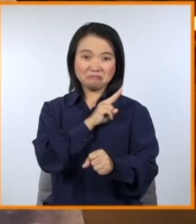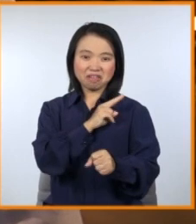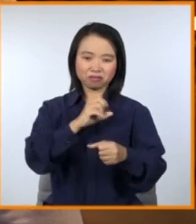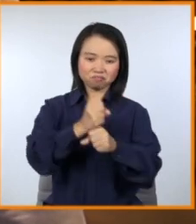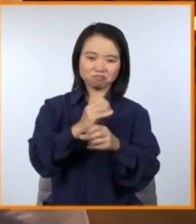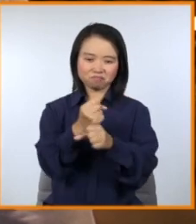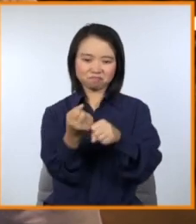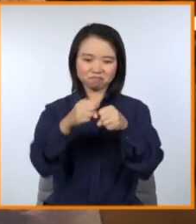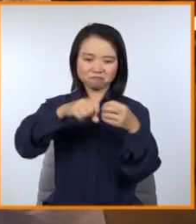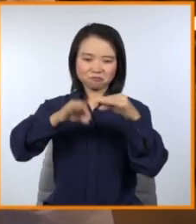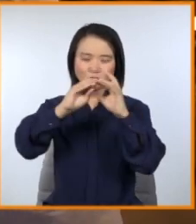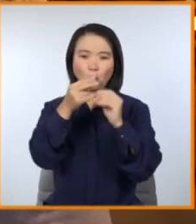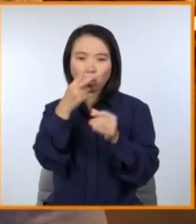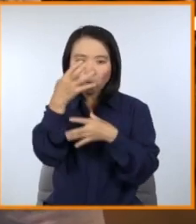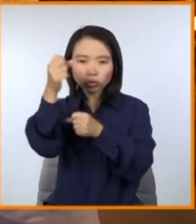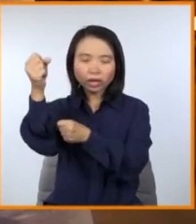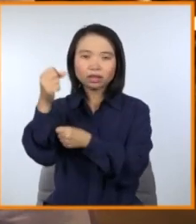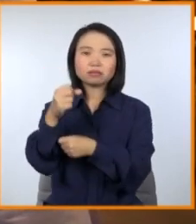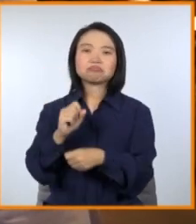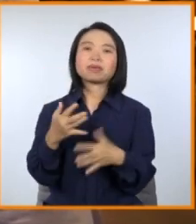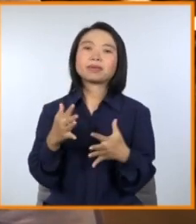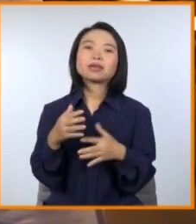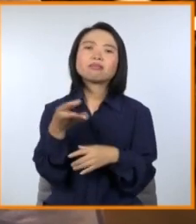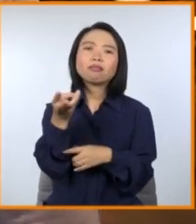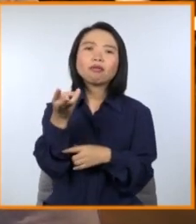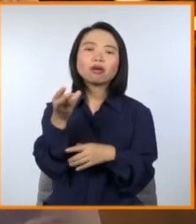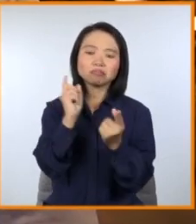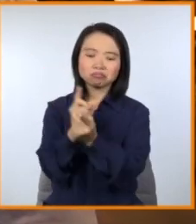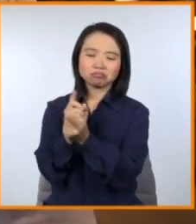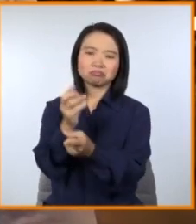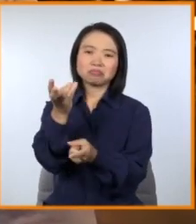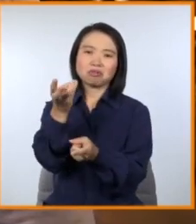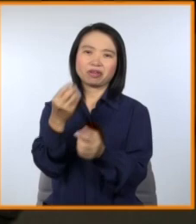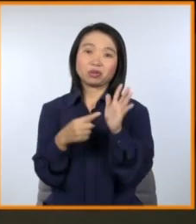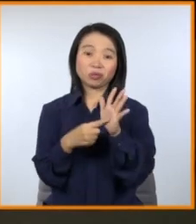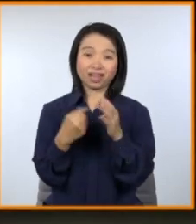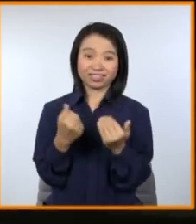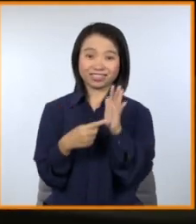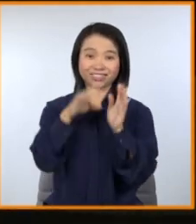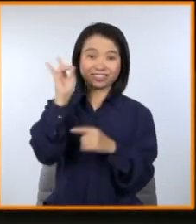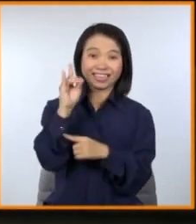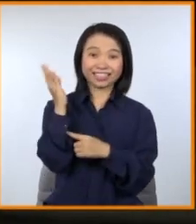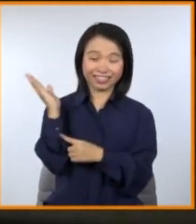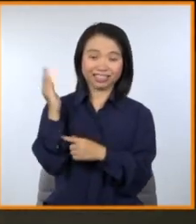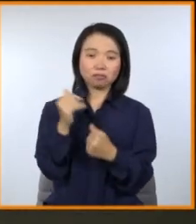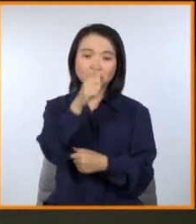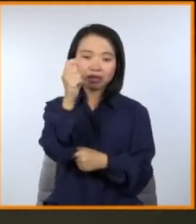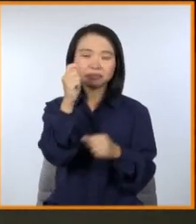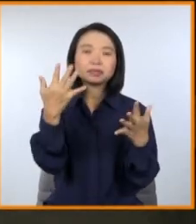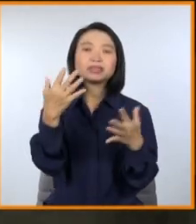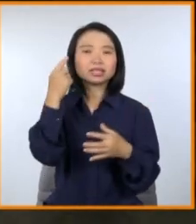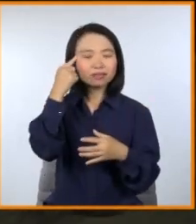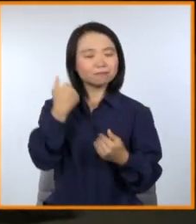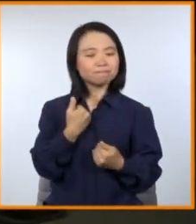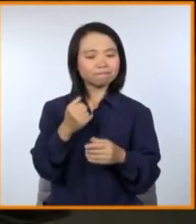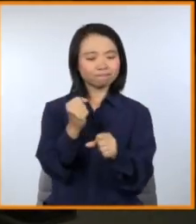าให้มันเป็นเรื่องที่น่าสนใจเราก็เลยคิดว่าโปรเจกต์ใหญ่ๆที่ขนาดไดโนเสาร์มันไม่น่าจะมีในเอเชียด้วยซ้ำไปนะครับเราก็เลยคิดว่าเร